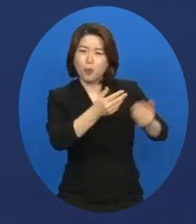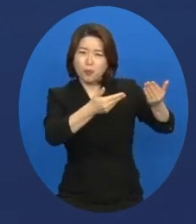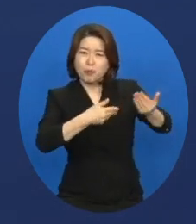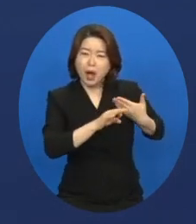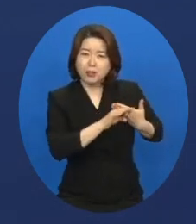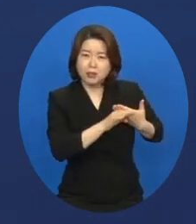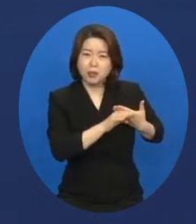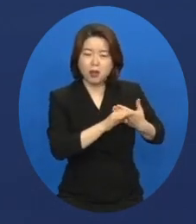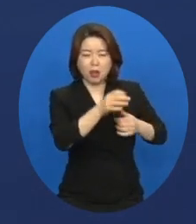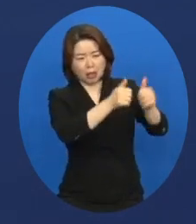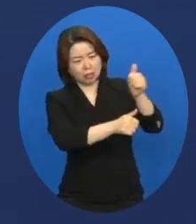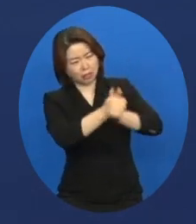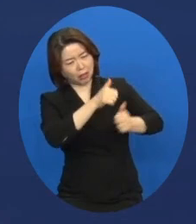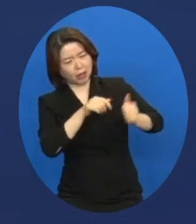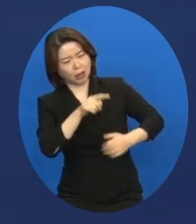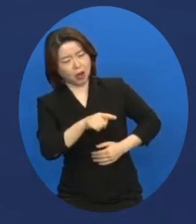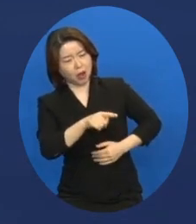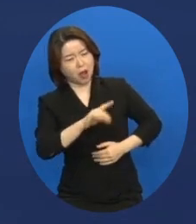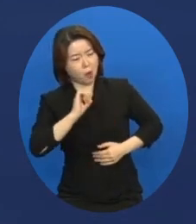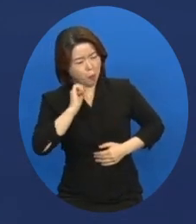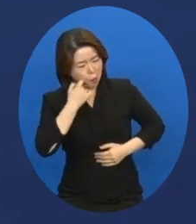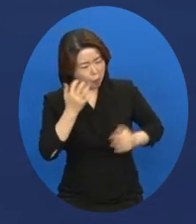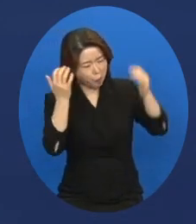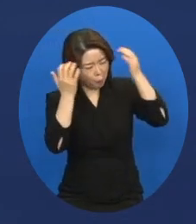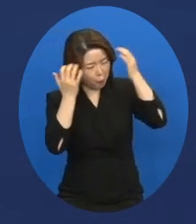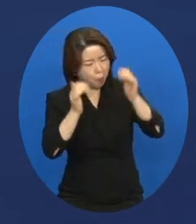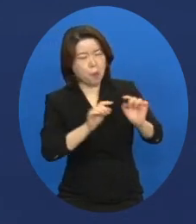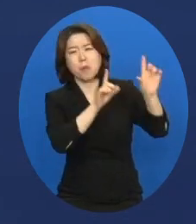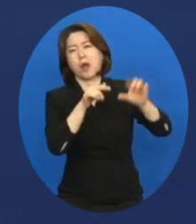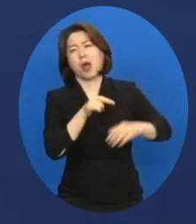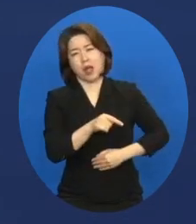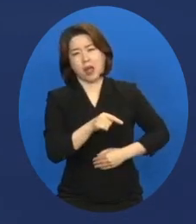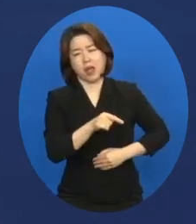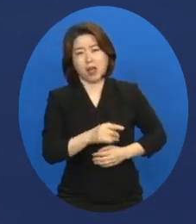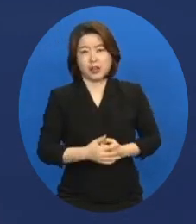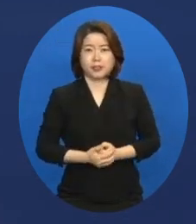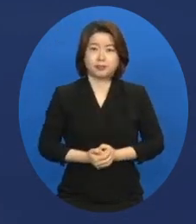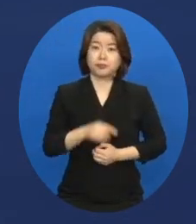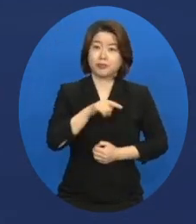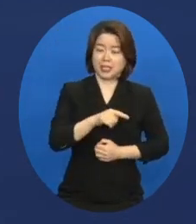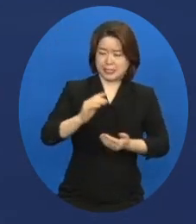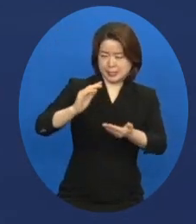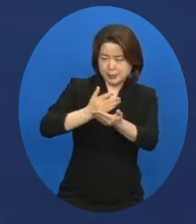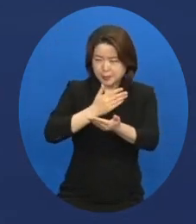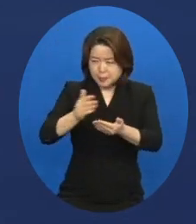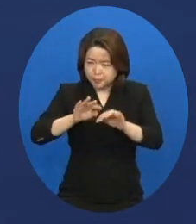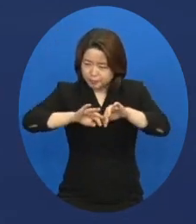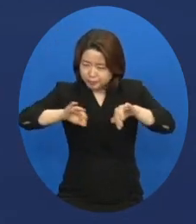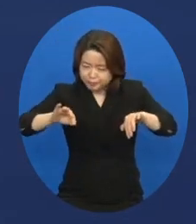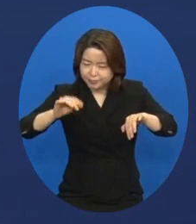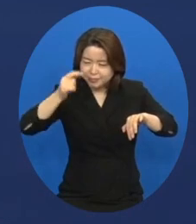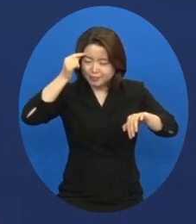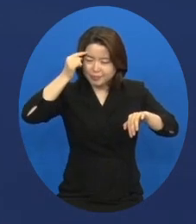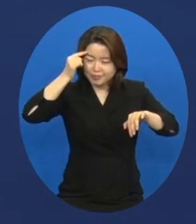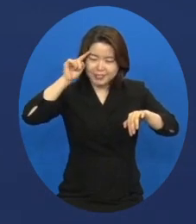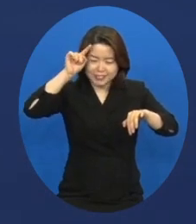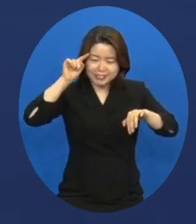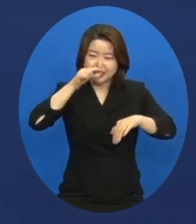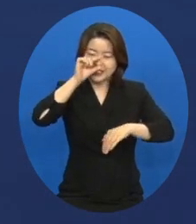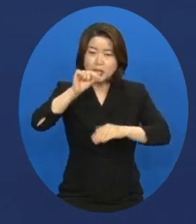받으면 대대로 그 후손들이 거기서 고생하게 됩니다. 이런 예민한 때에 있었기